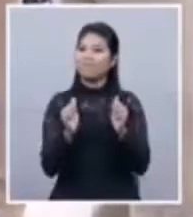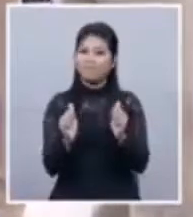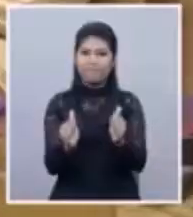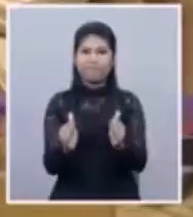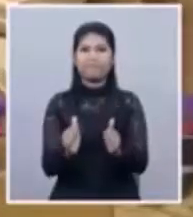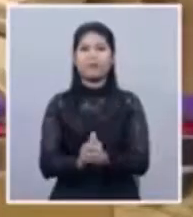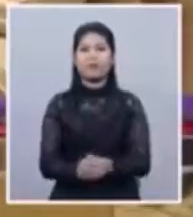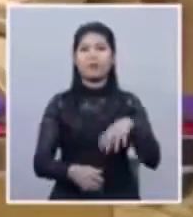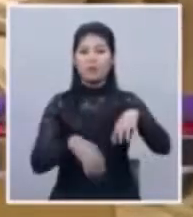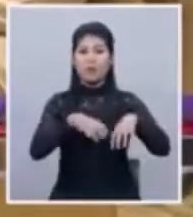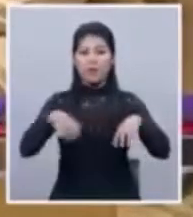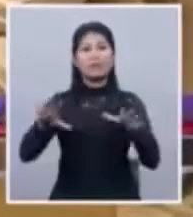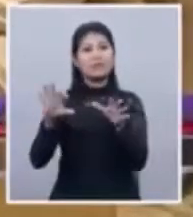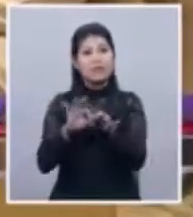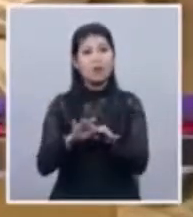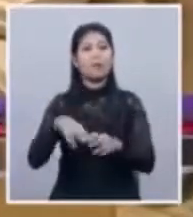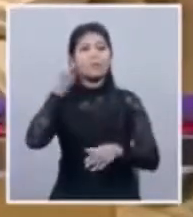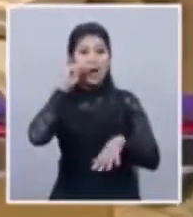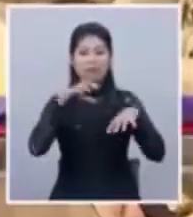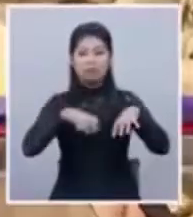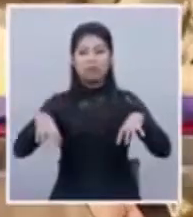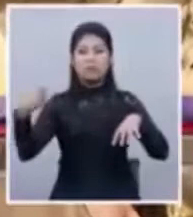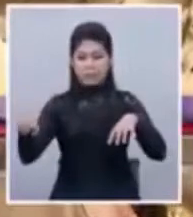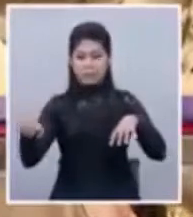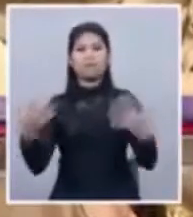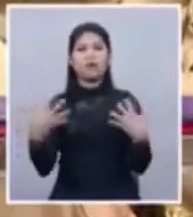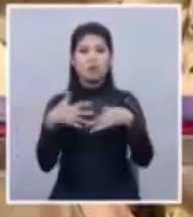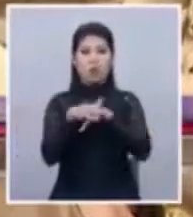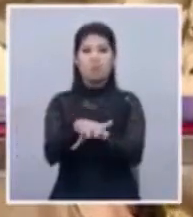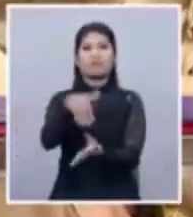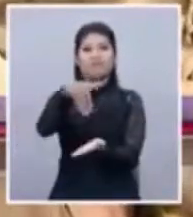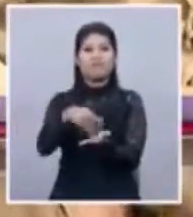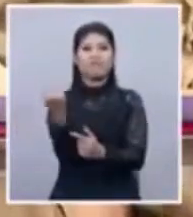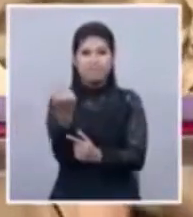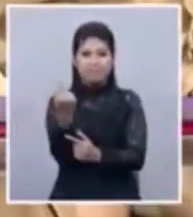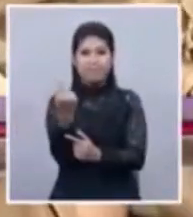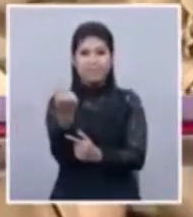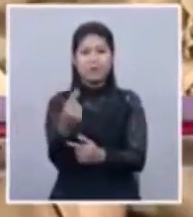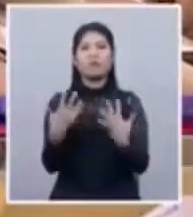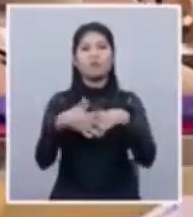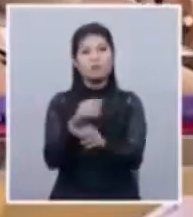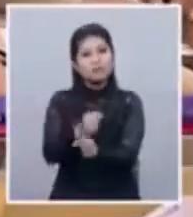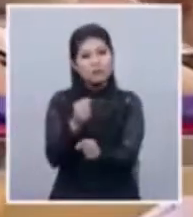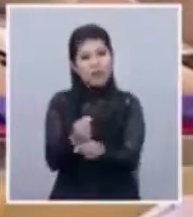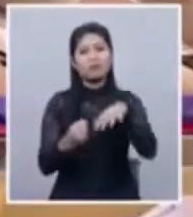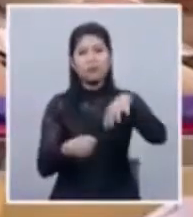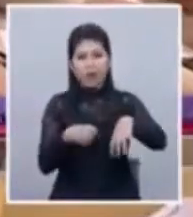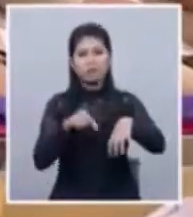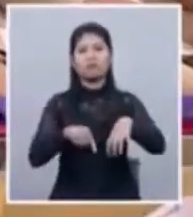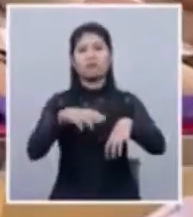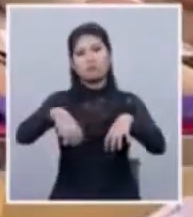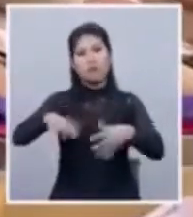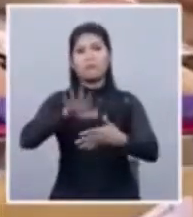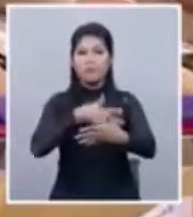ยได้รวมหน่วยงานที่เกี่ยวกับน้ำที่มีอยู่หลายสิบหน่วยงานไว้ด้วยกันและบูรณาการการทำงานทั้งหน่วยงานแผนงานโ